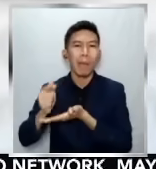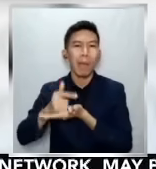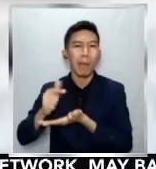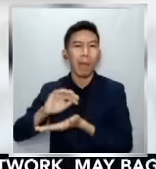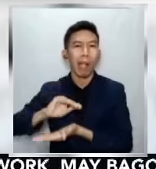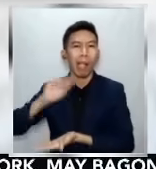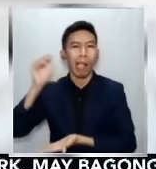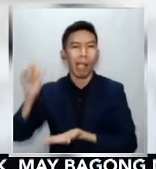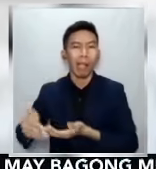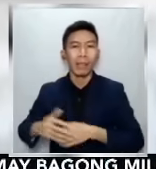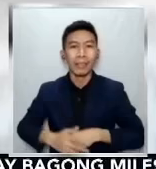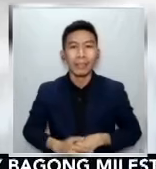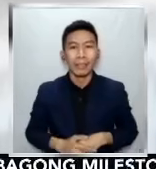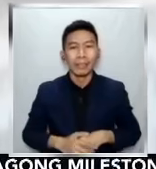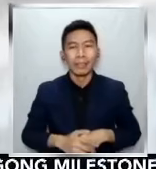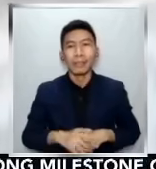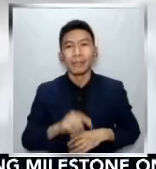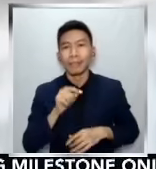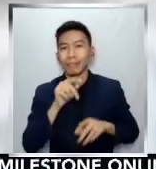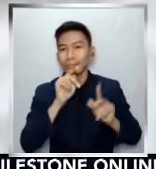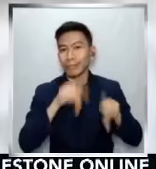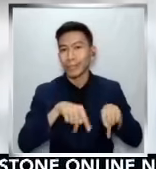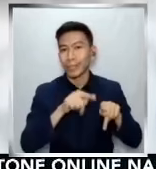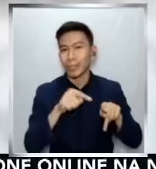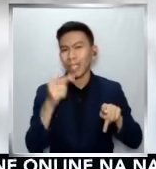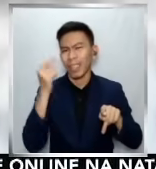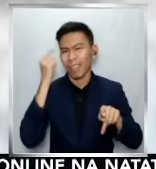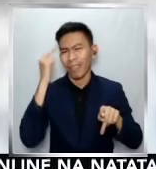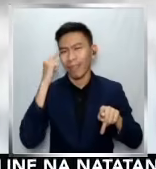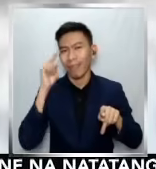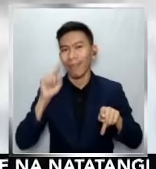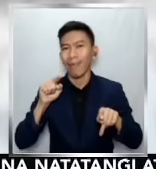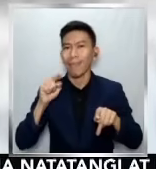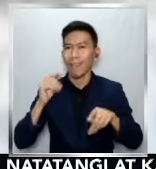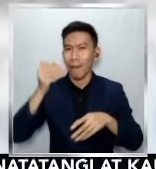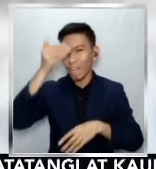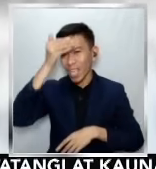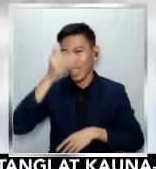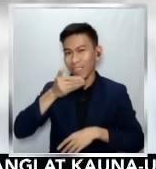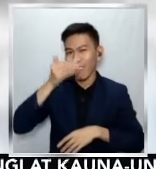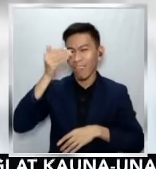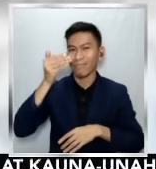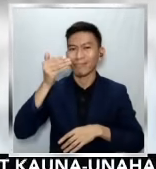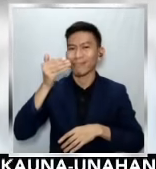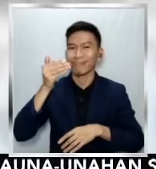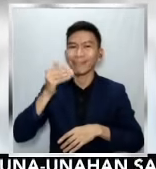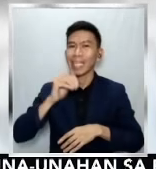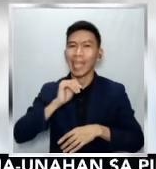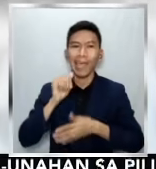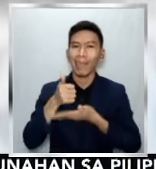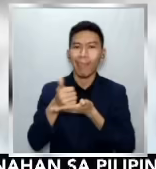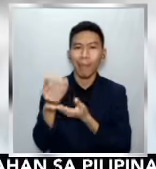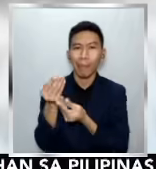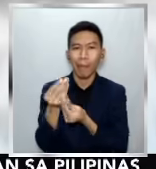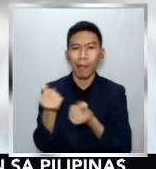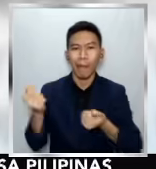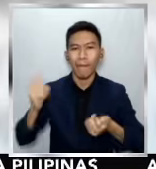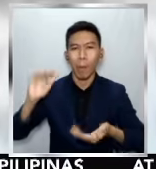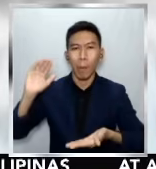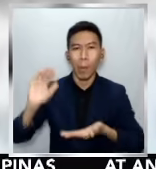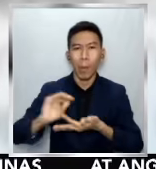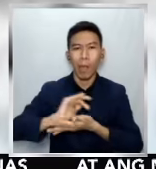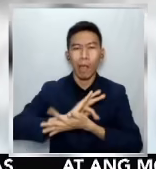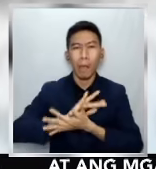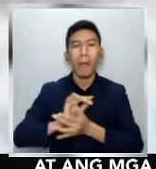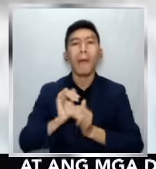daw nakakapagpababa ng bilang ng COVID cases ang face shields. Mas maiging pananggaraw sa COVID ang tamang pagsusuot